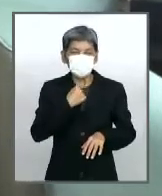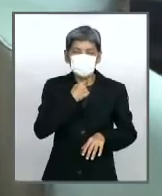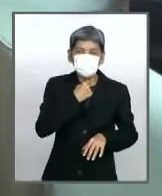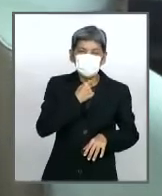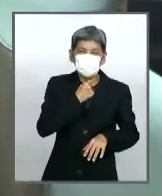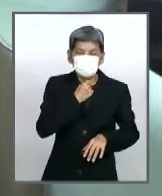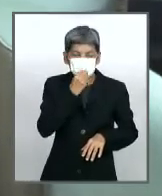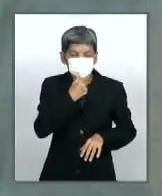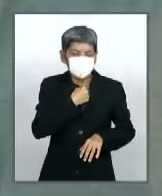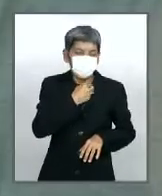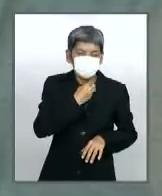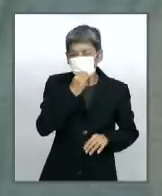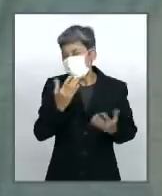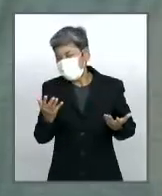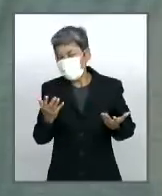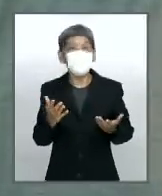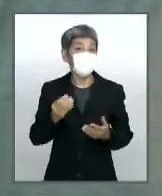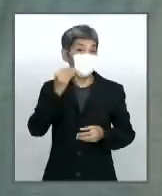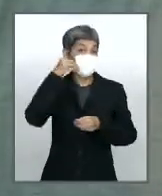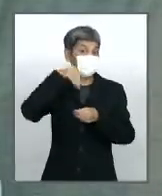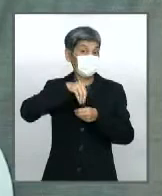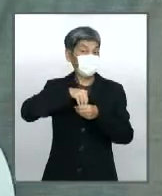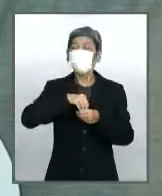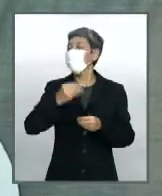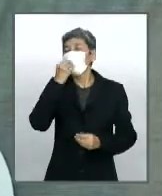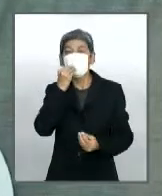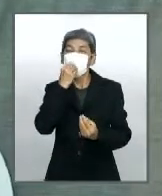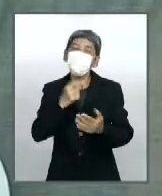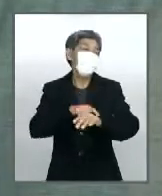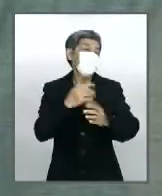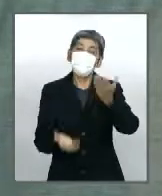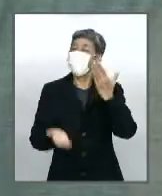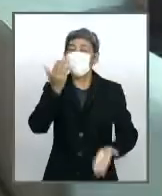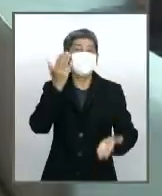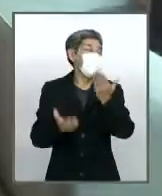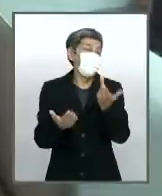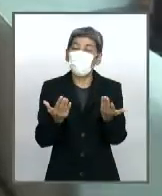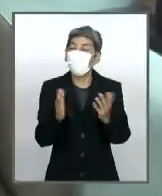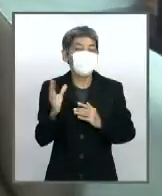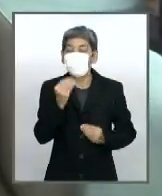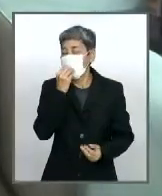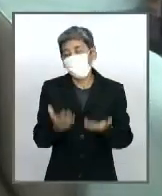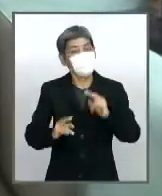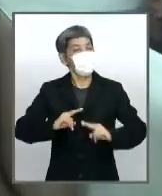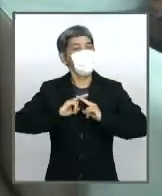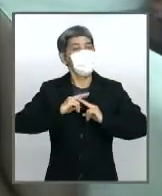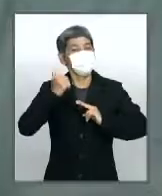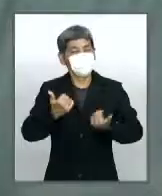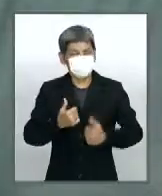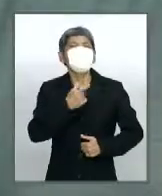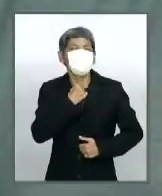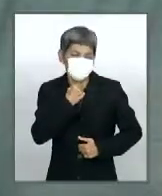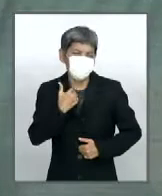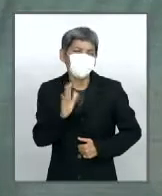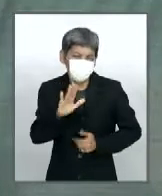วนกระวายนิดนึงแบบหิวจะกินอะไรอะไรเงี้ยแต่ว่าถ้าอยู่ที่บ้านนี่คือกินเมื่อไหร่ก็ได้ไม่ต้องรอเวลากินข้าวเลยค่ะจริ